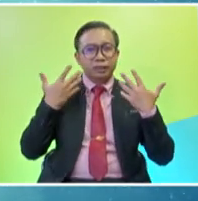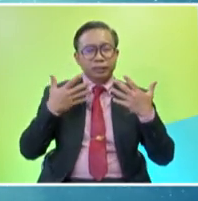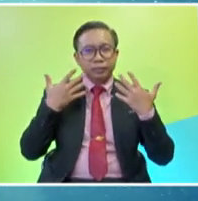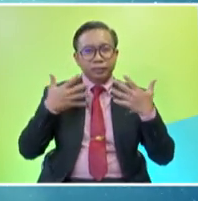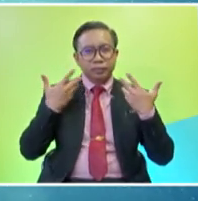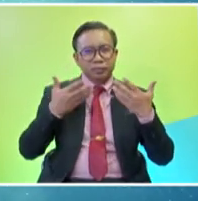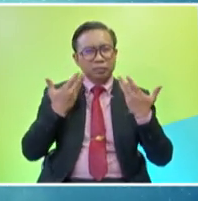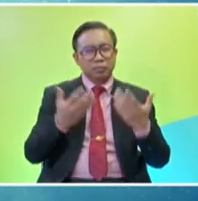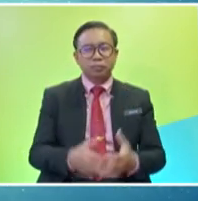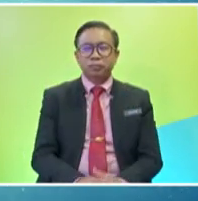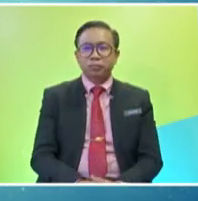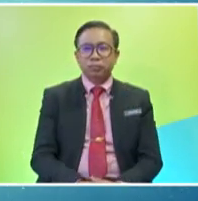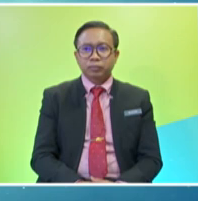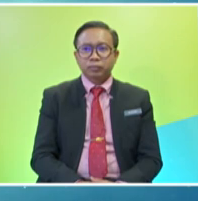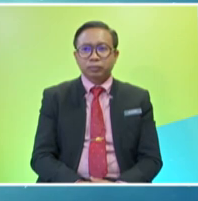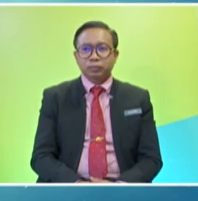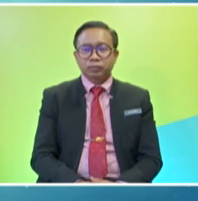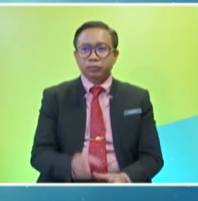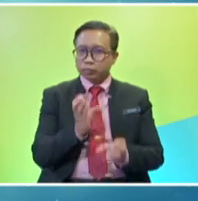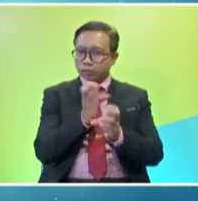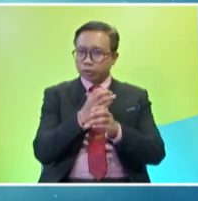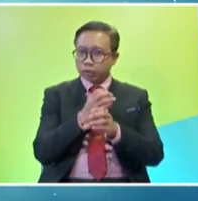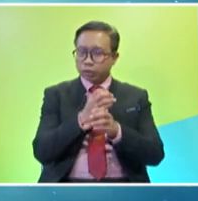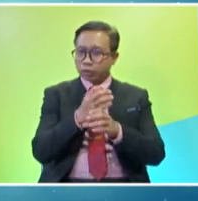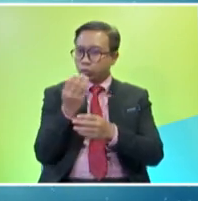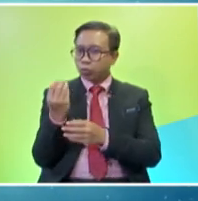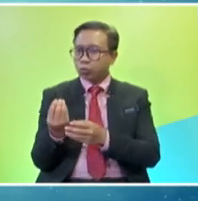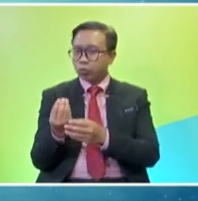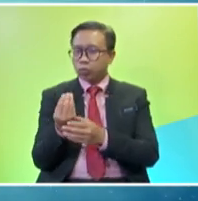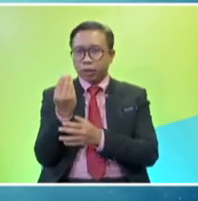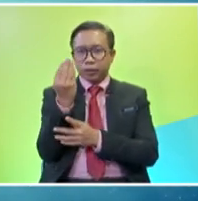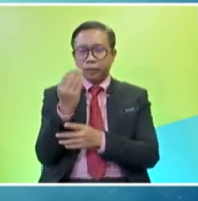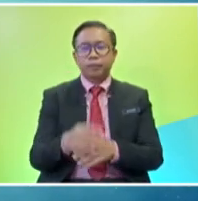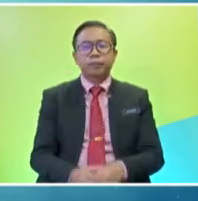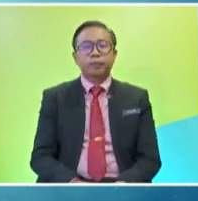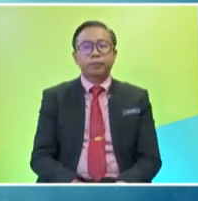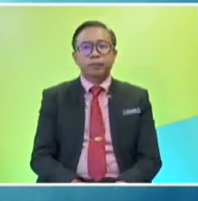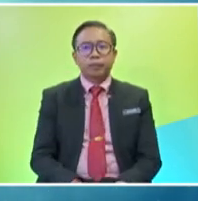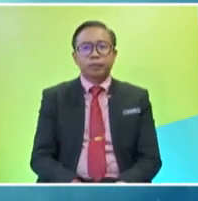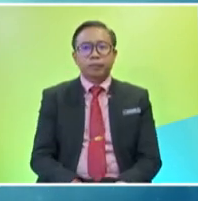ciri tumbuh-tumbuhan semua jadi di Gunung panas ialah berduri